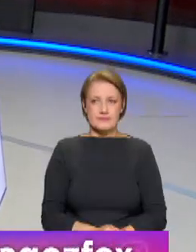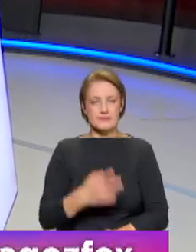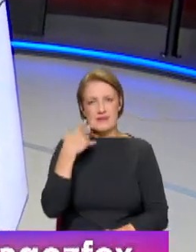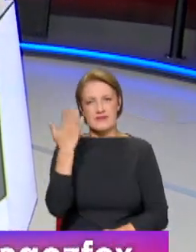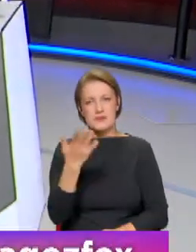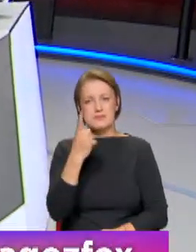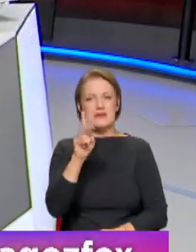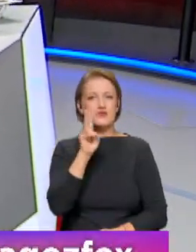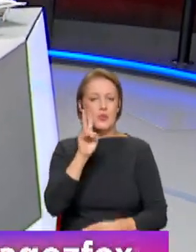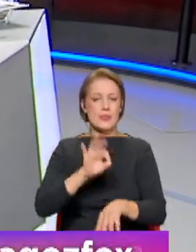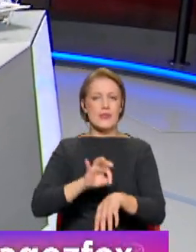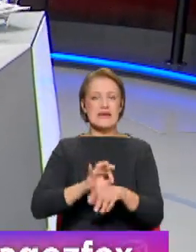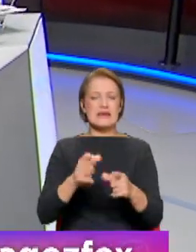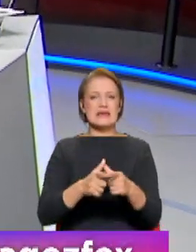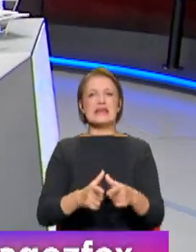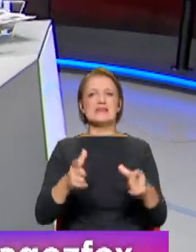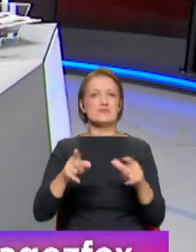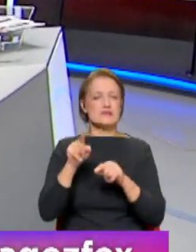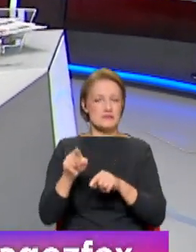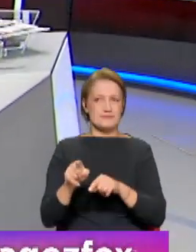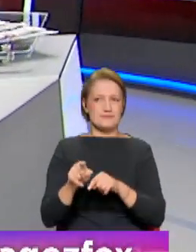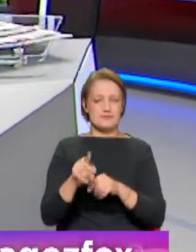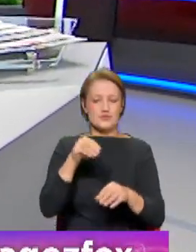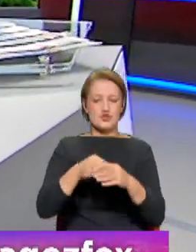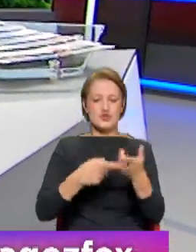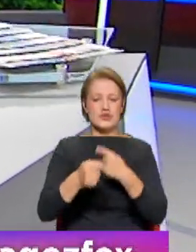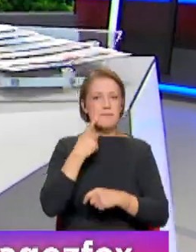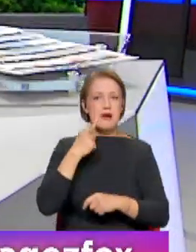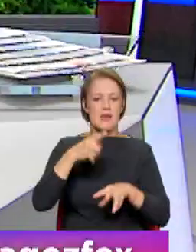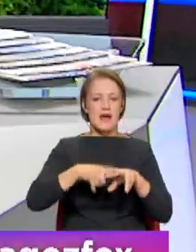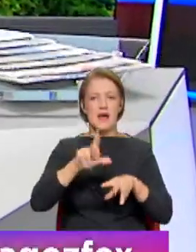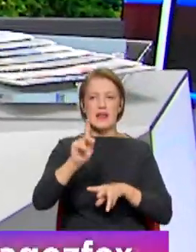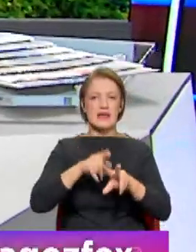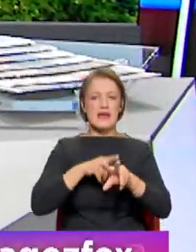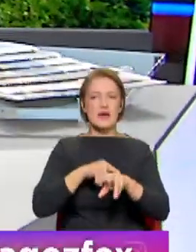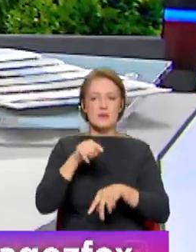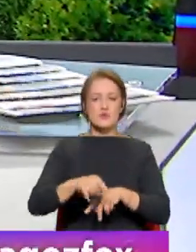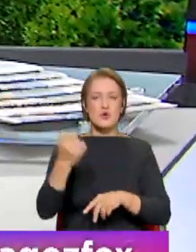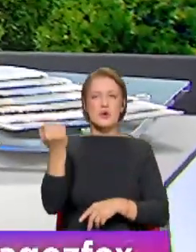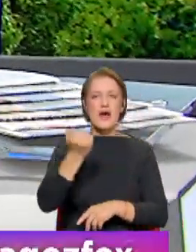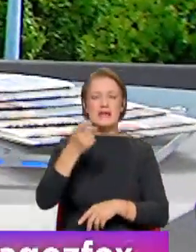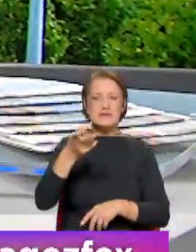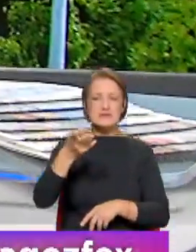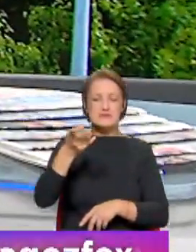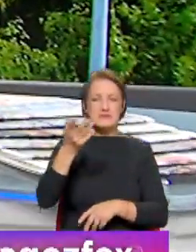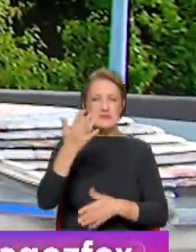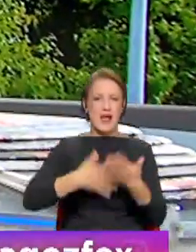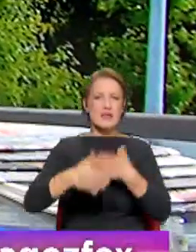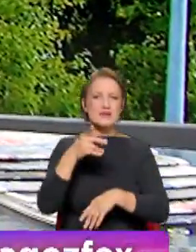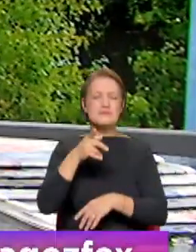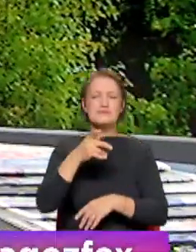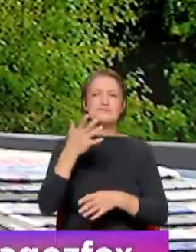Efendim bir son dakika gelişmesi e İçişleri Bakanı Ali Yerlikaya bu hain saldırıda yaralanan iki